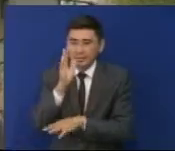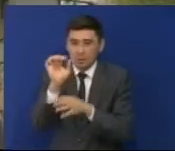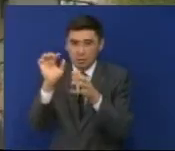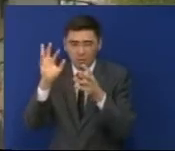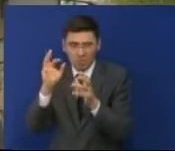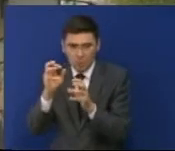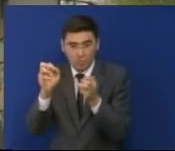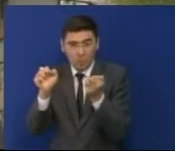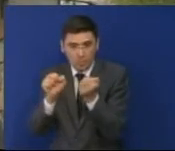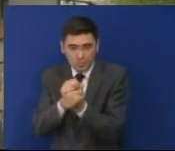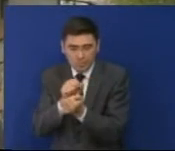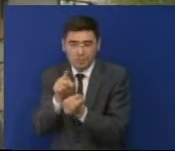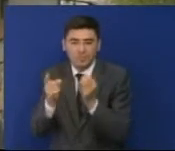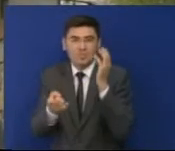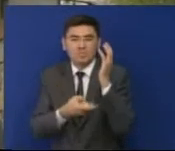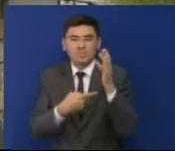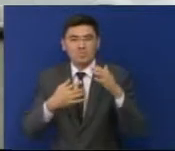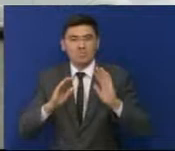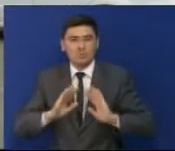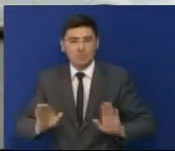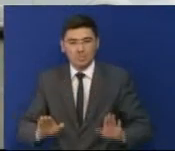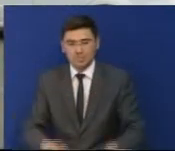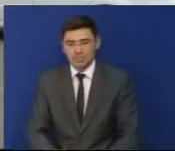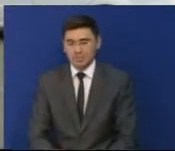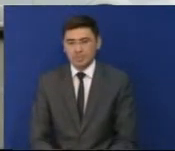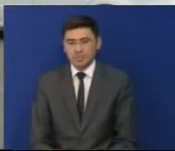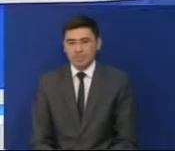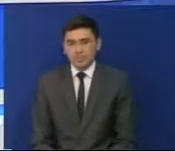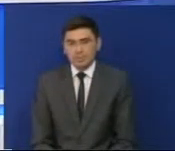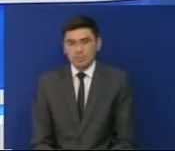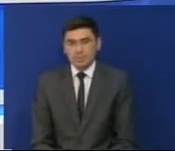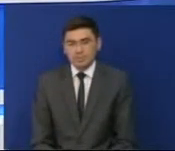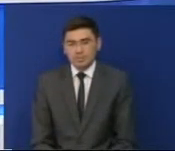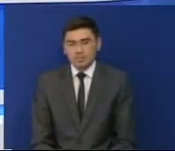тасталған. Рыскумат Васва, Елжан Мағзумов, Семей телеарнасы.